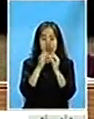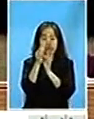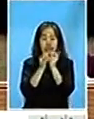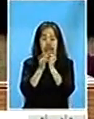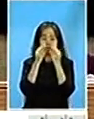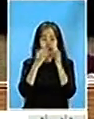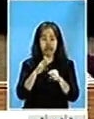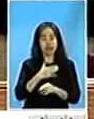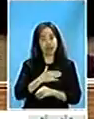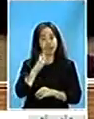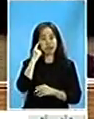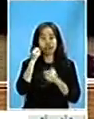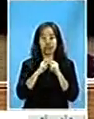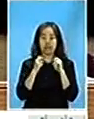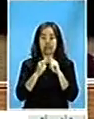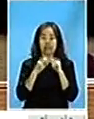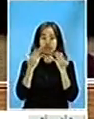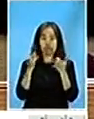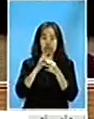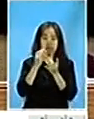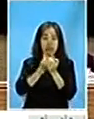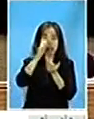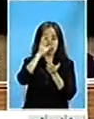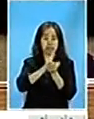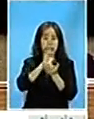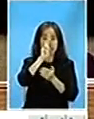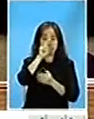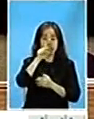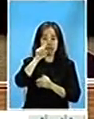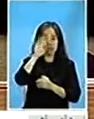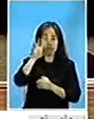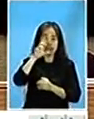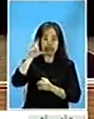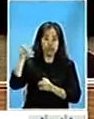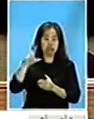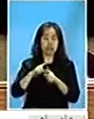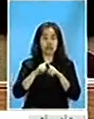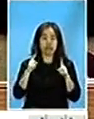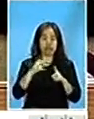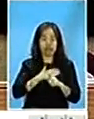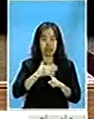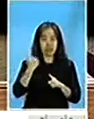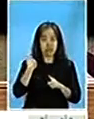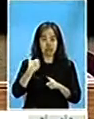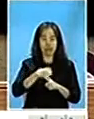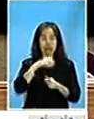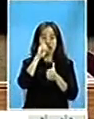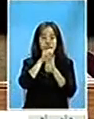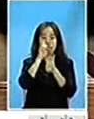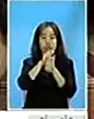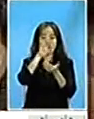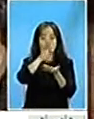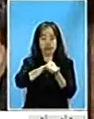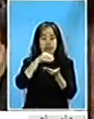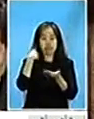วผมไม่ติดใจเรื่องของประเด็นงบประมาณ 2.4 ล้านแต่ผมมีข้อสังเกตและข้อเสนอแนะเพื่อที่จะเป็นประโยช